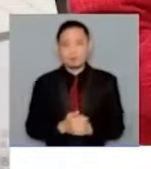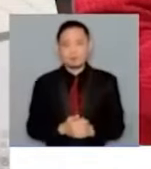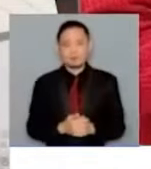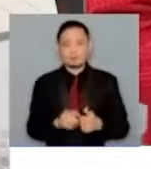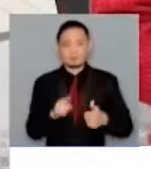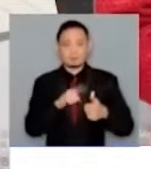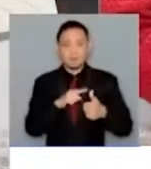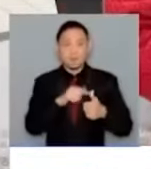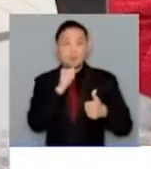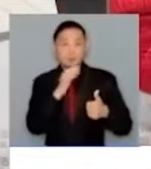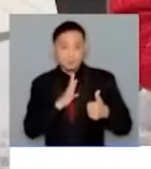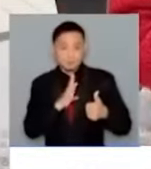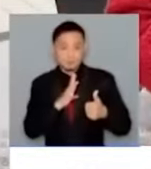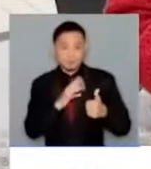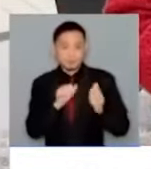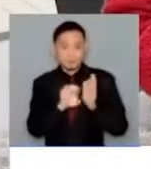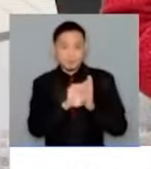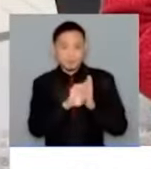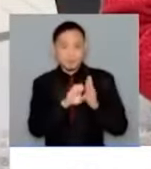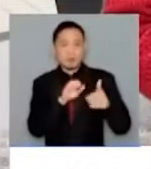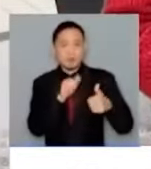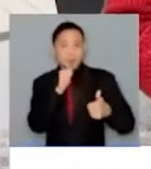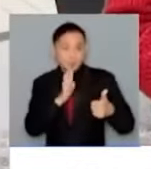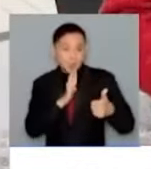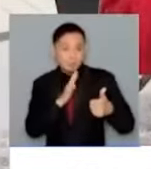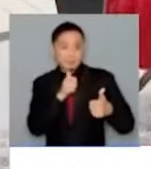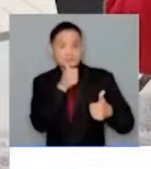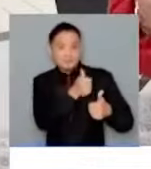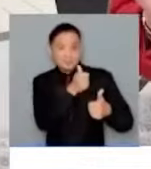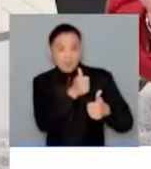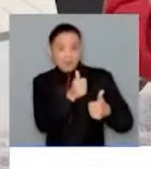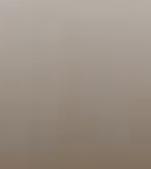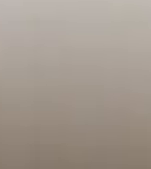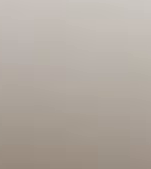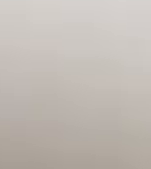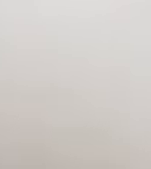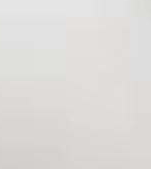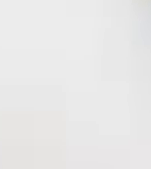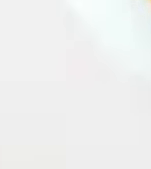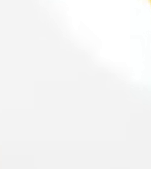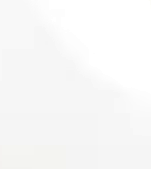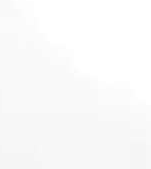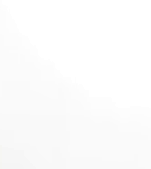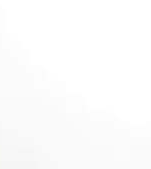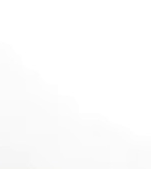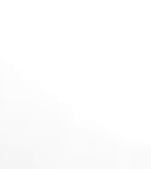asawa ay mangangaliwa, ang tawag sa krimen nito ay adultery.